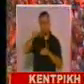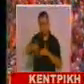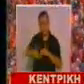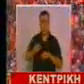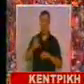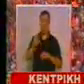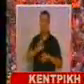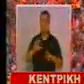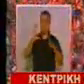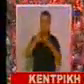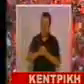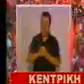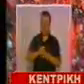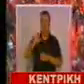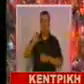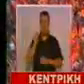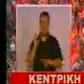Νομισματική Ένωση.